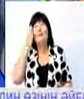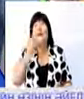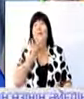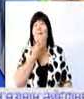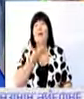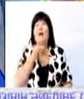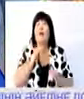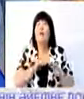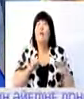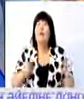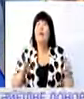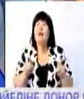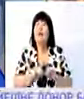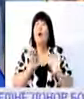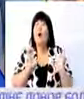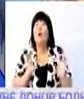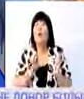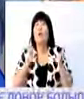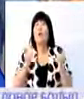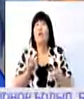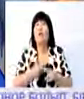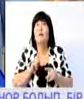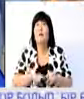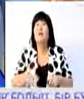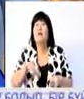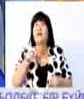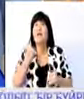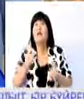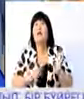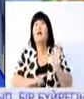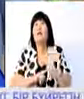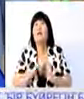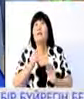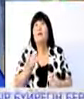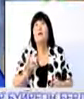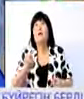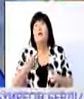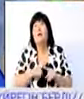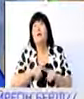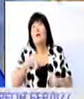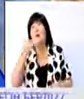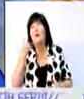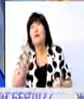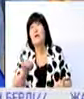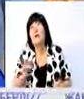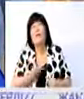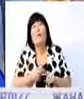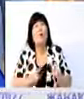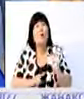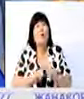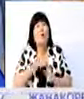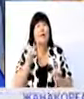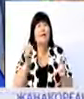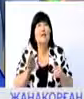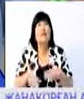сәні. Балалар құқығын қорғау күні 1953 жылдан бастап өткізілген Біріккен ұлттар ұйымы бұл бастаманы дер